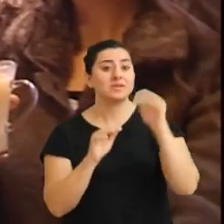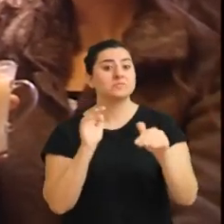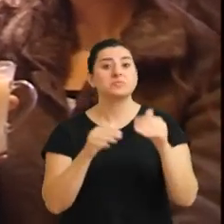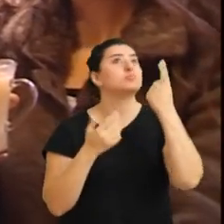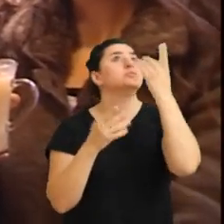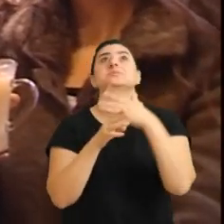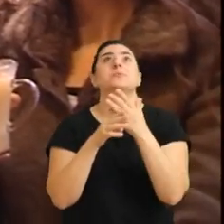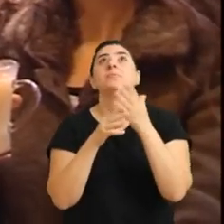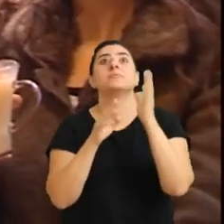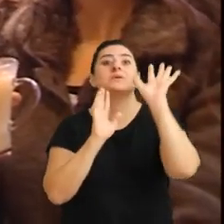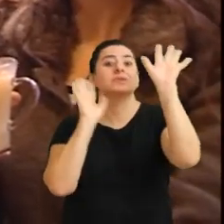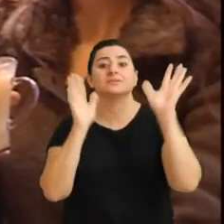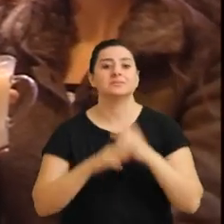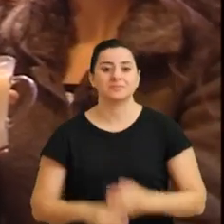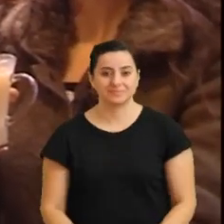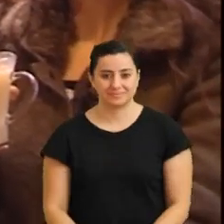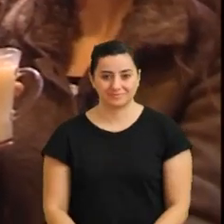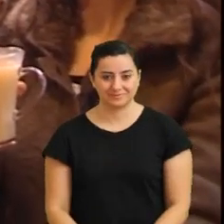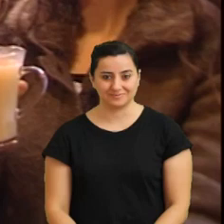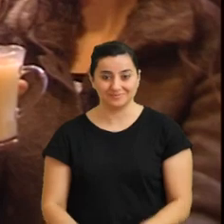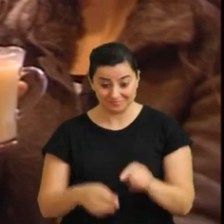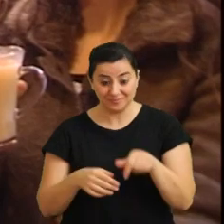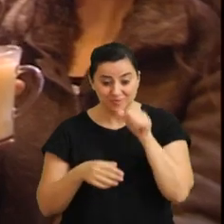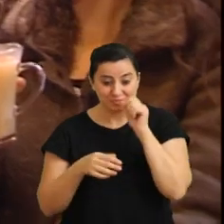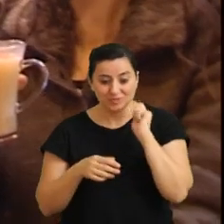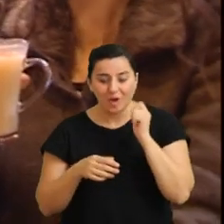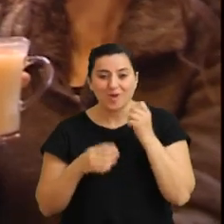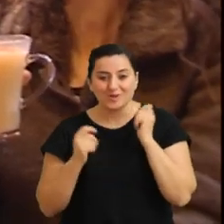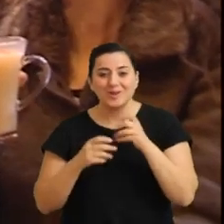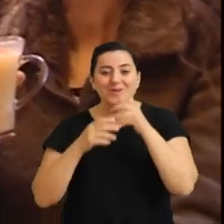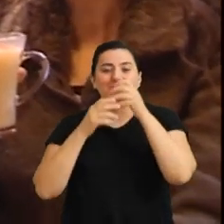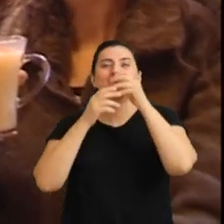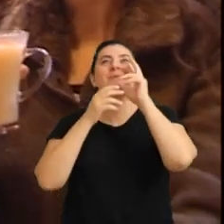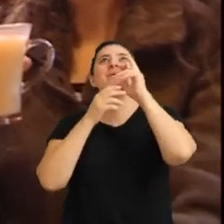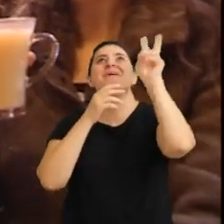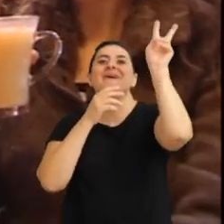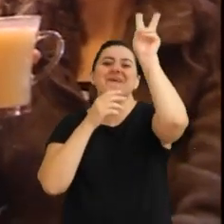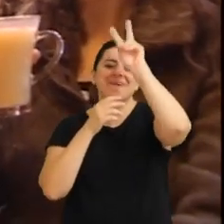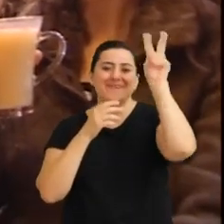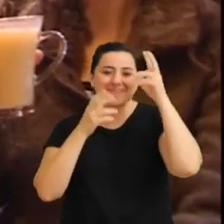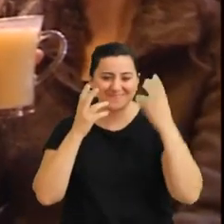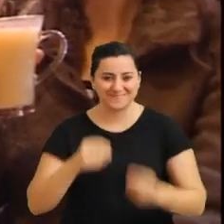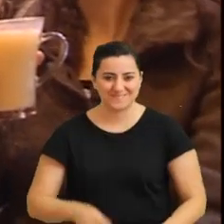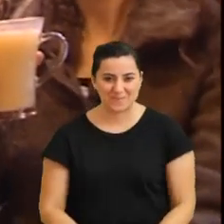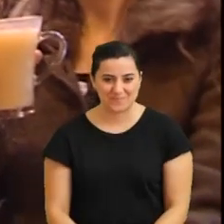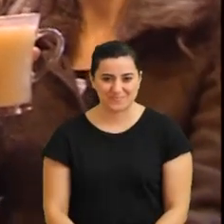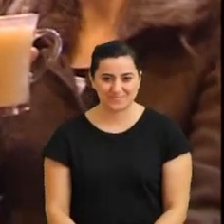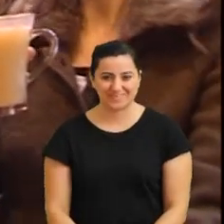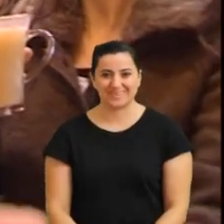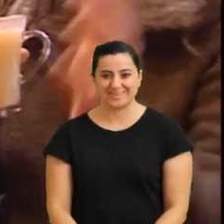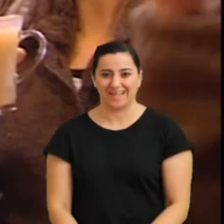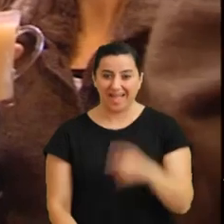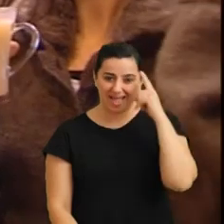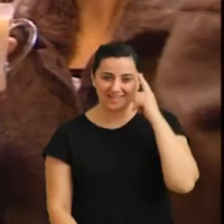de soruyormuş neden hani bunlar var burada diye. Şimdi bozayı içmek zor ya. İçmesin diye kafanı döküyorsun ya. O sırada bu tarafları görmüyorsun. Hep o tarafı gördüğün için